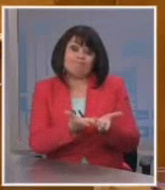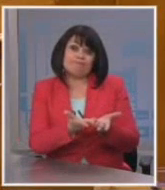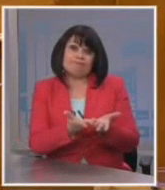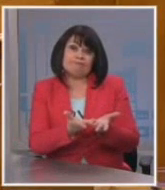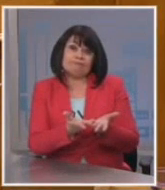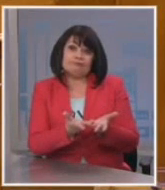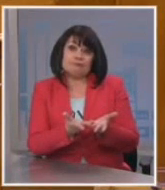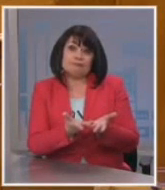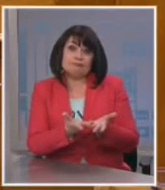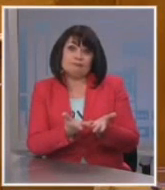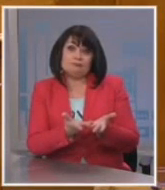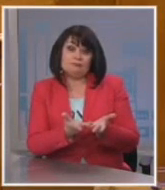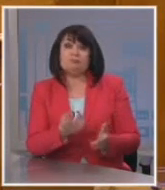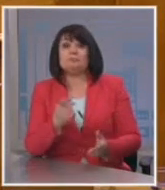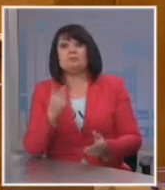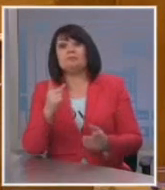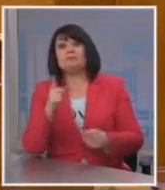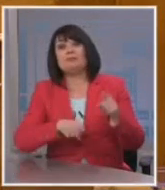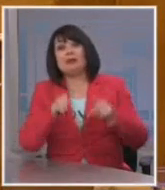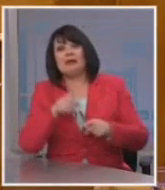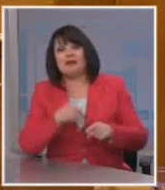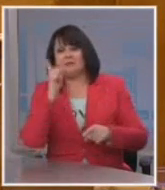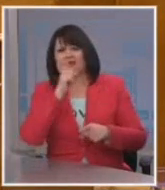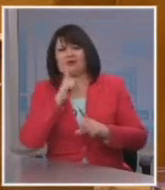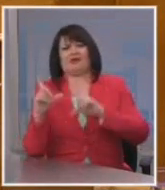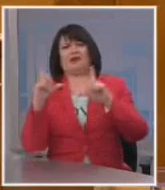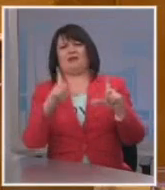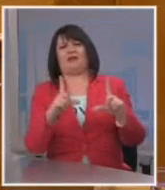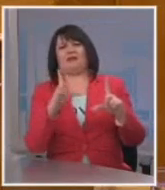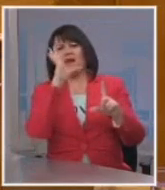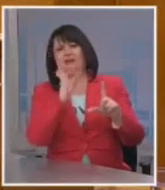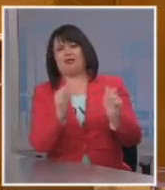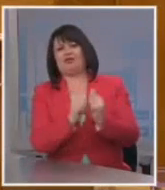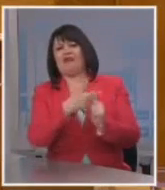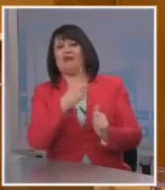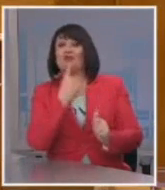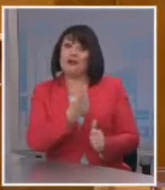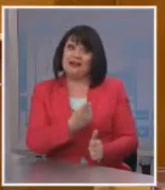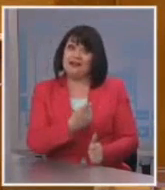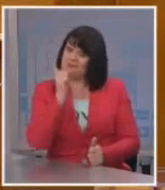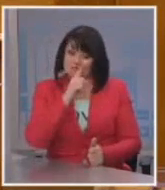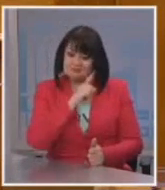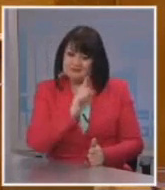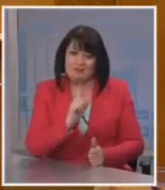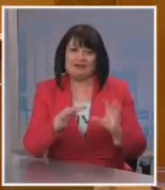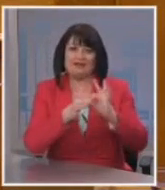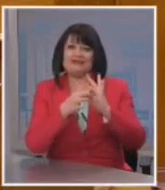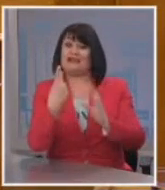όσοι ποντάρουν στην εικονική πραγματικότητα που τους δημιουργούν οι φίλοι τους, οι συνεργάτες